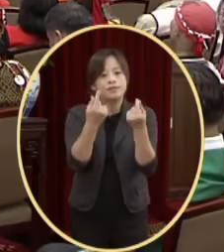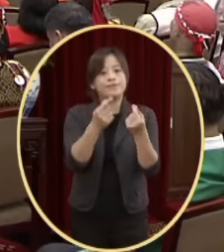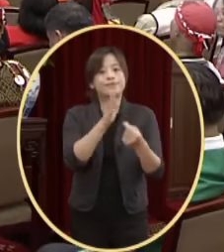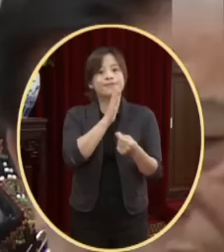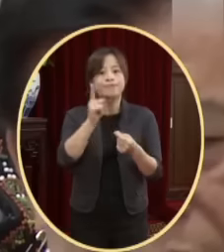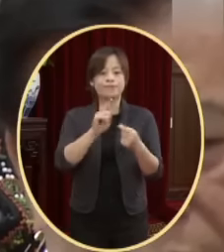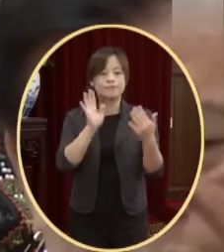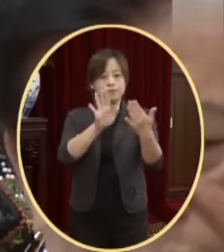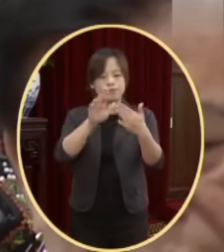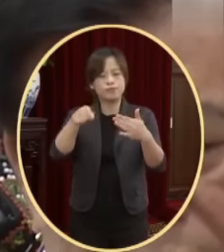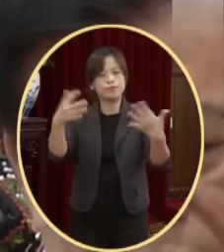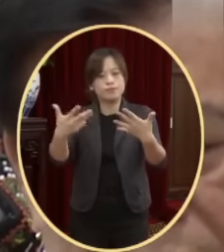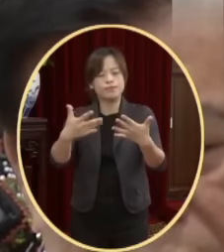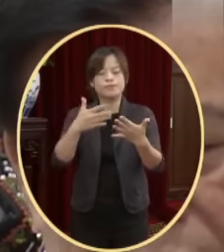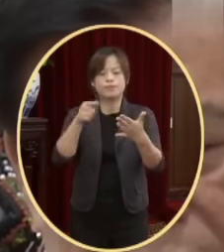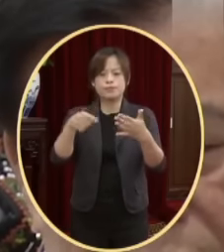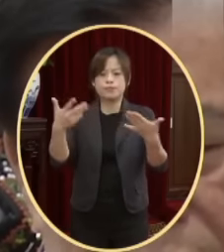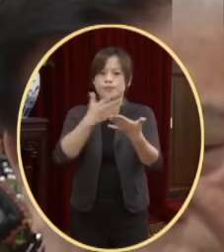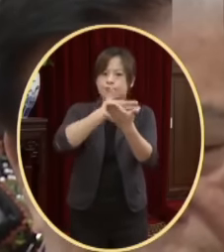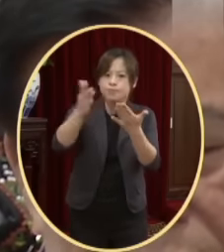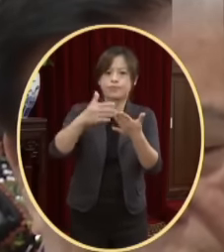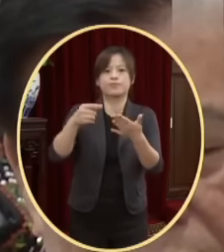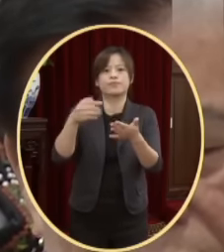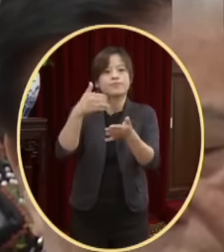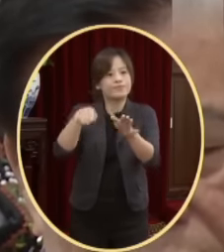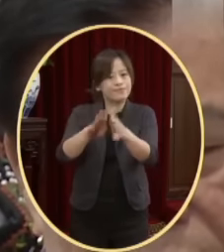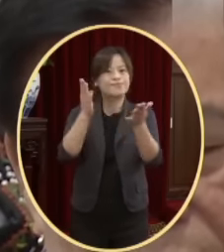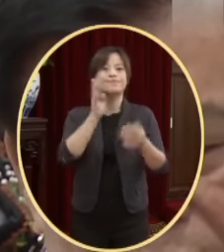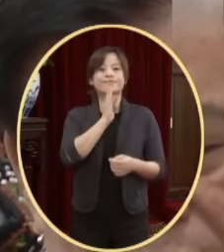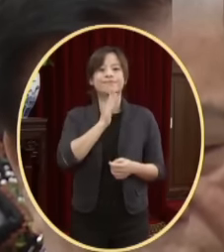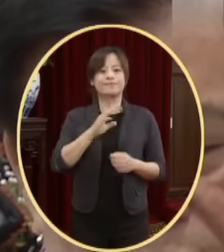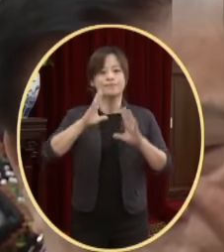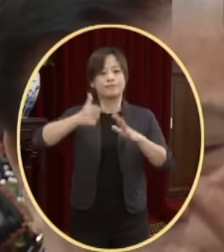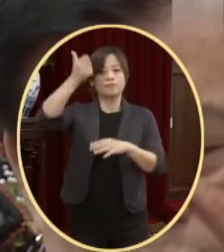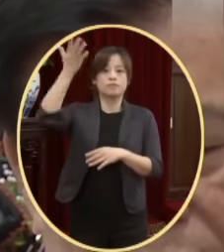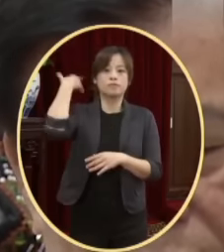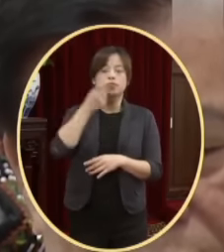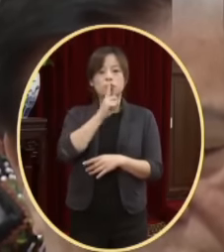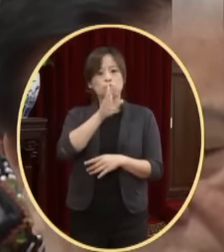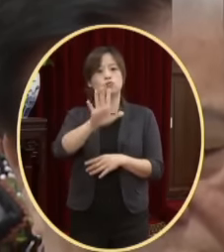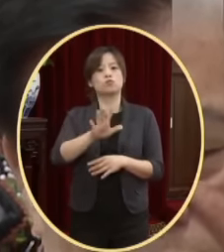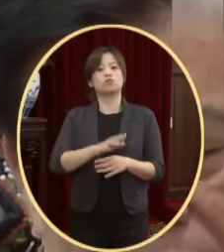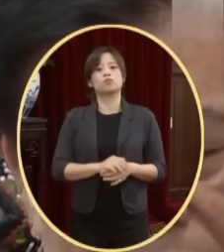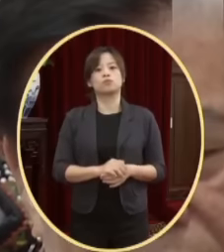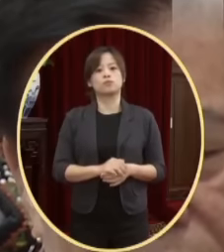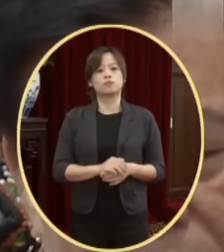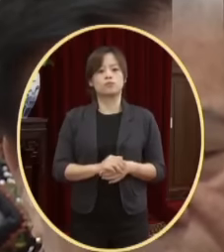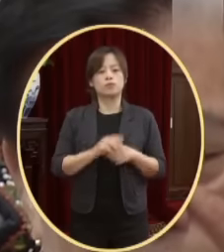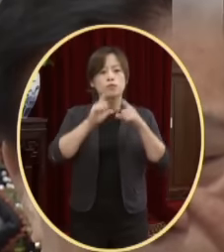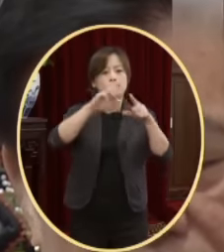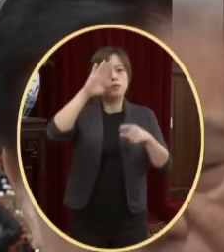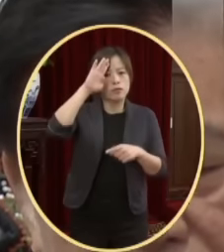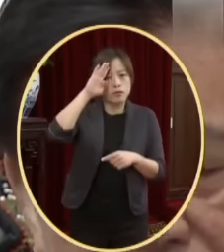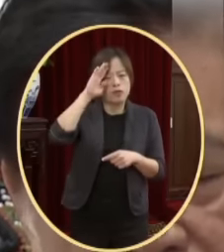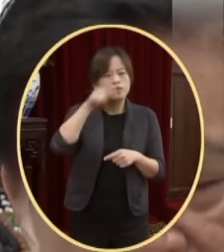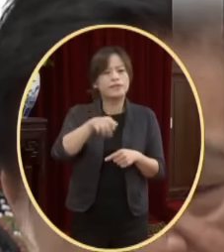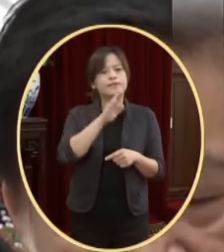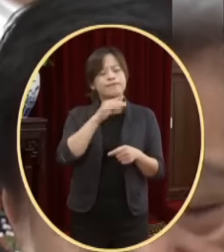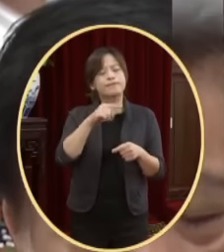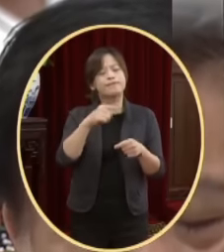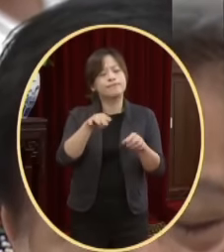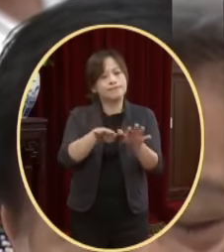是面对问题、解决问题的开始。总统过去也曾经强调过，道歉将只是